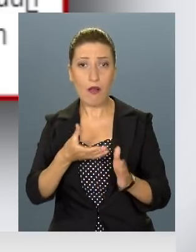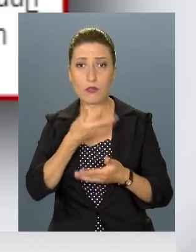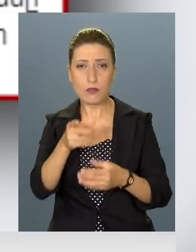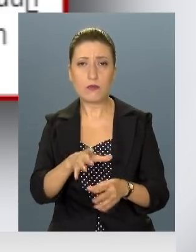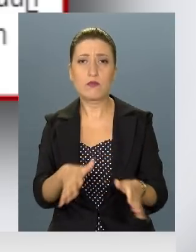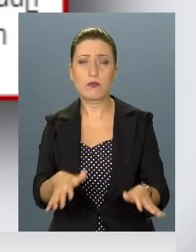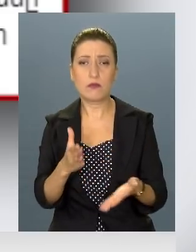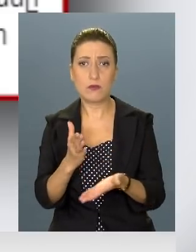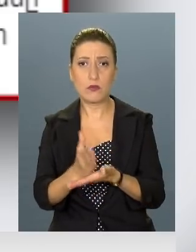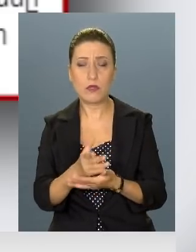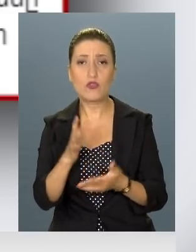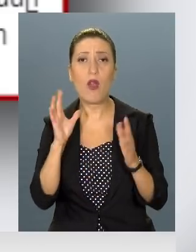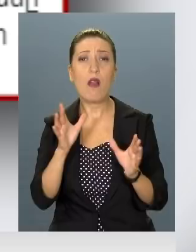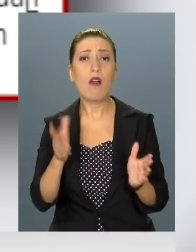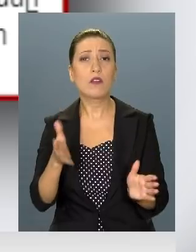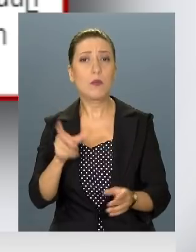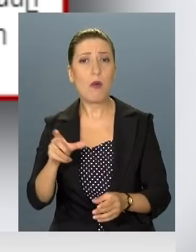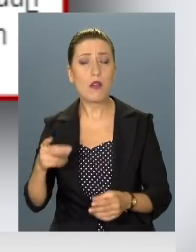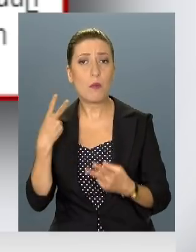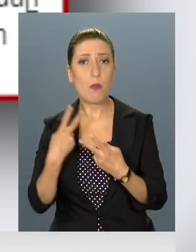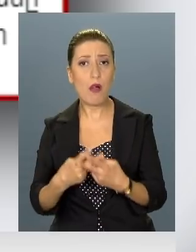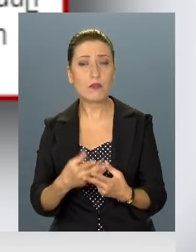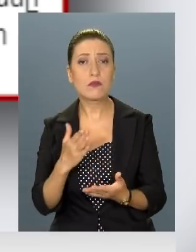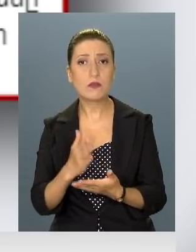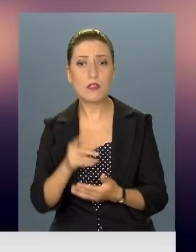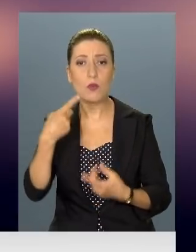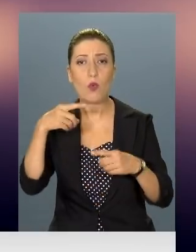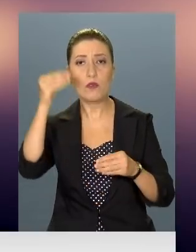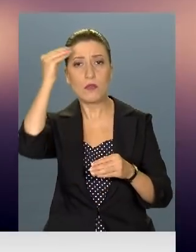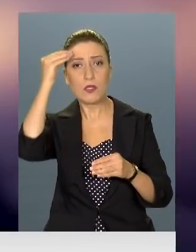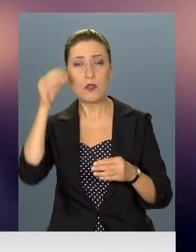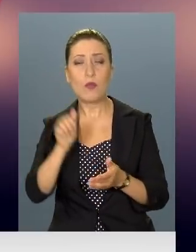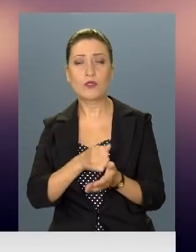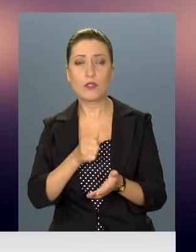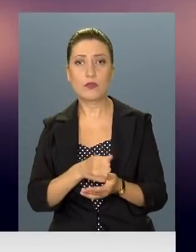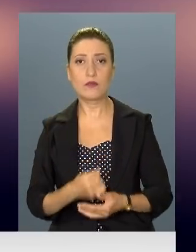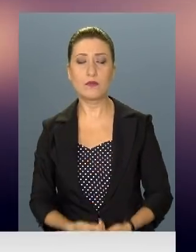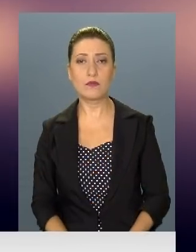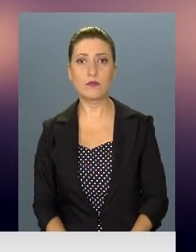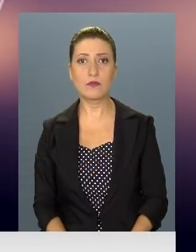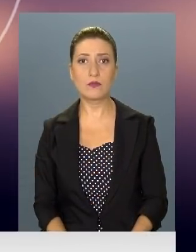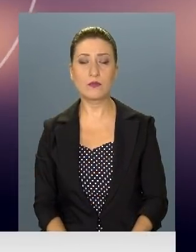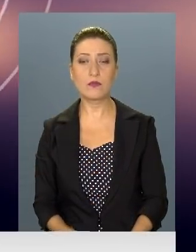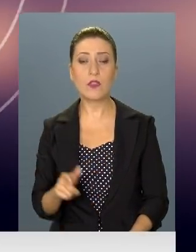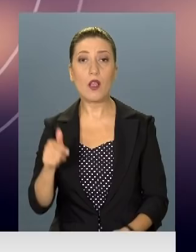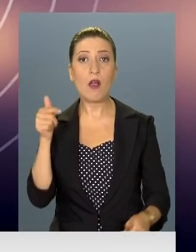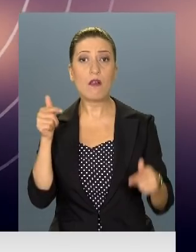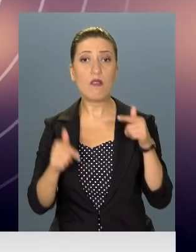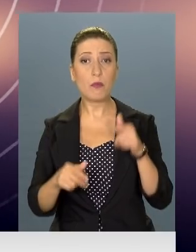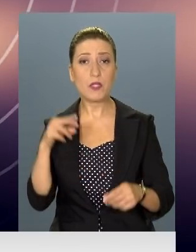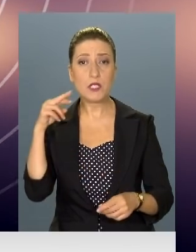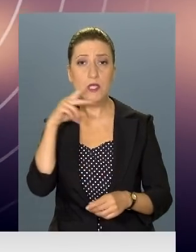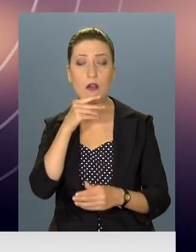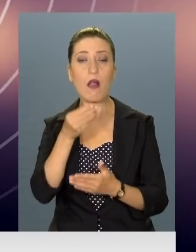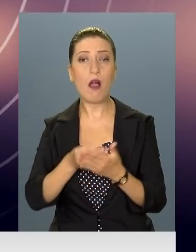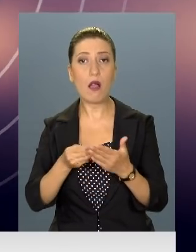քանի որ բազմաթիվ մարդիկ բանտերում են իրենց այլախոհ հայացքների պատճառով։ Նրանք կոպտորեն խախտել են